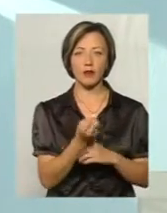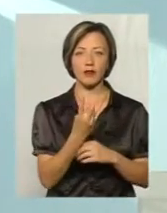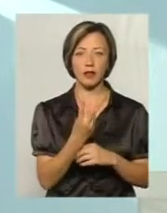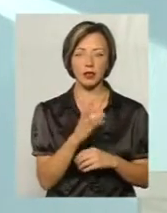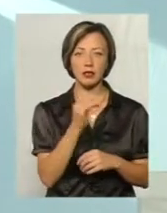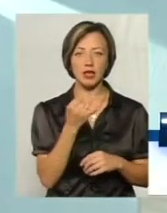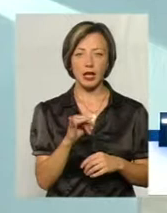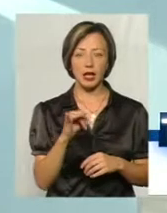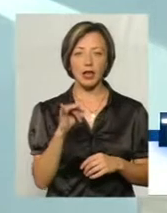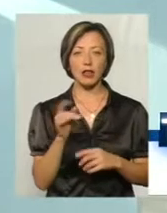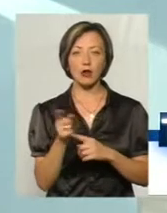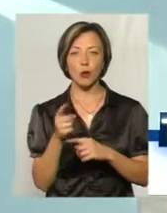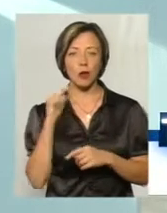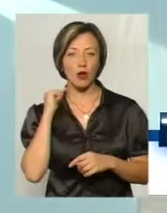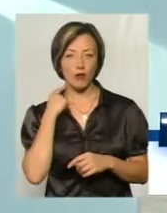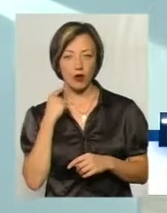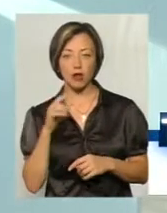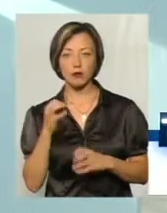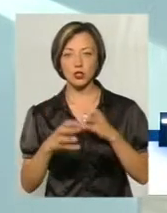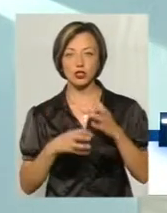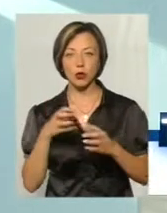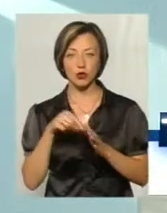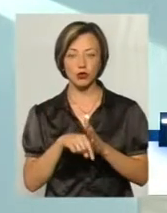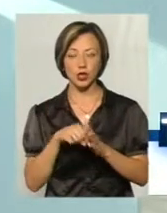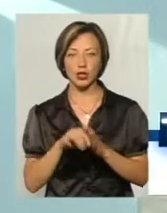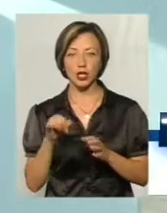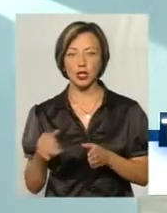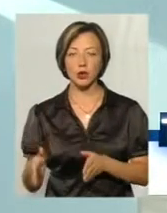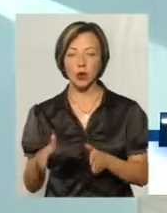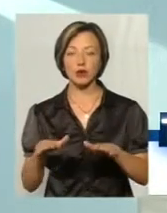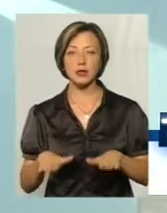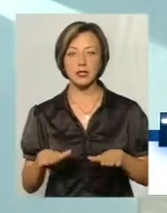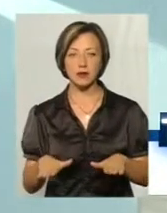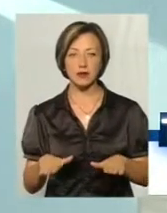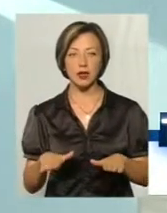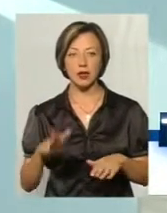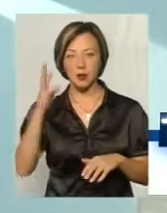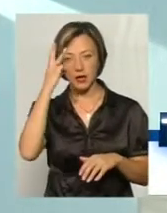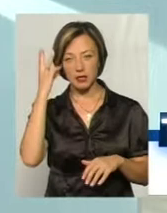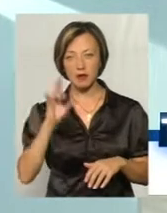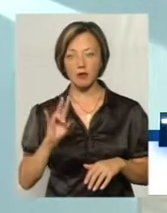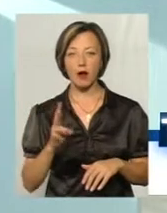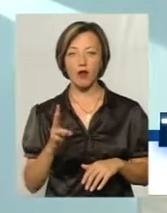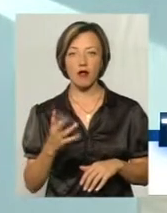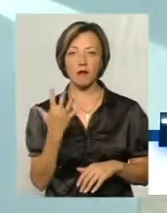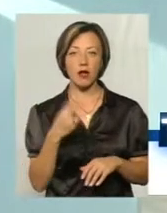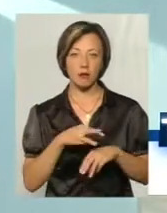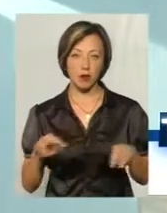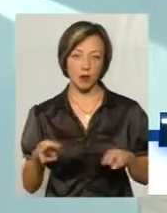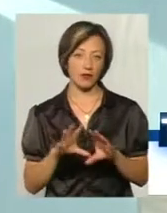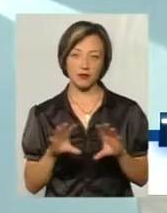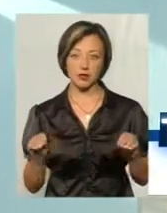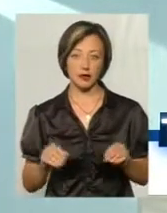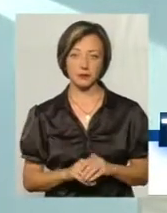Тернопіль, Кіровоград-Знам'янка, це міжнародного значення, і на дорогу місцевого значення Хмельницький-Миколаїв 5 мільйонів. От і